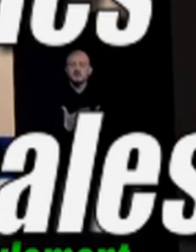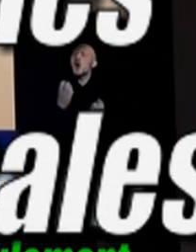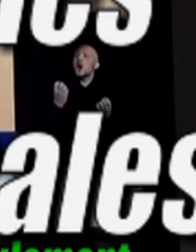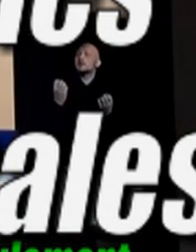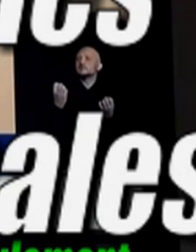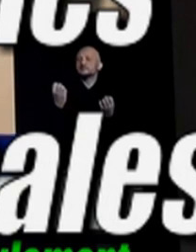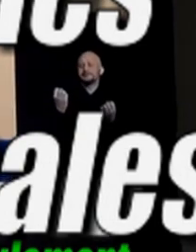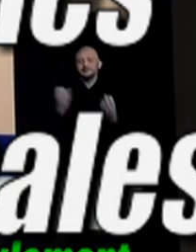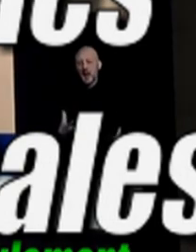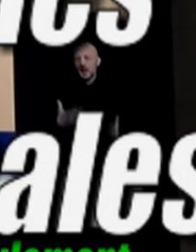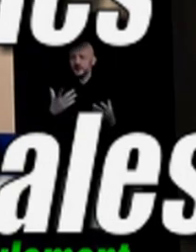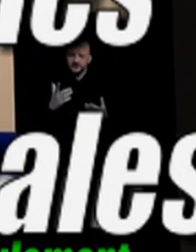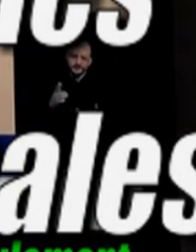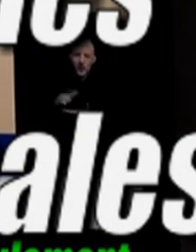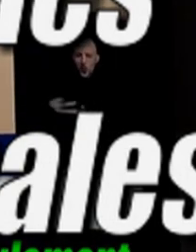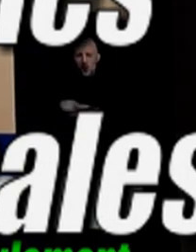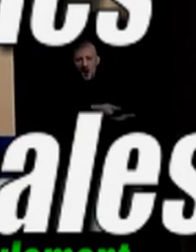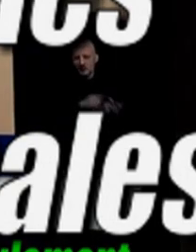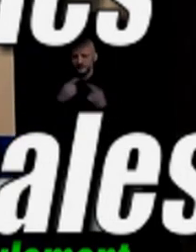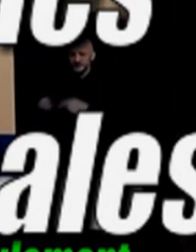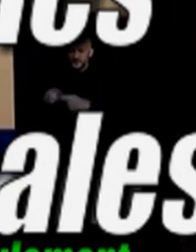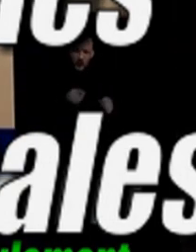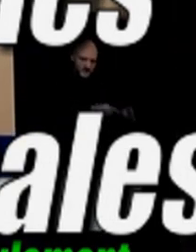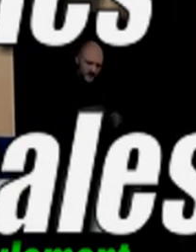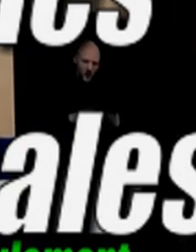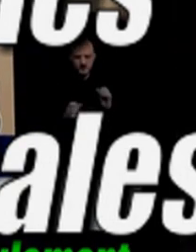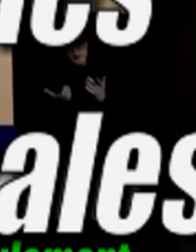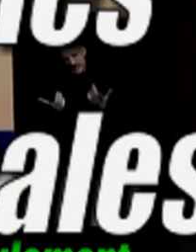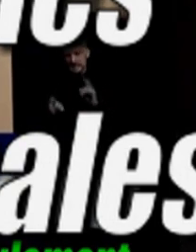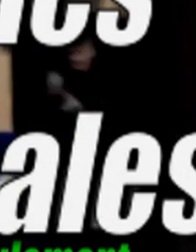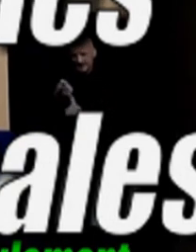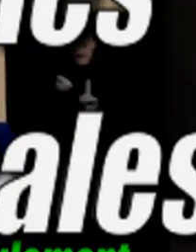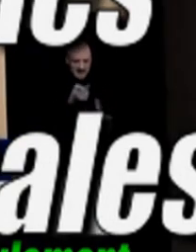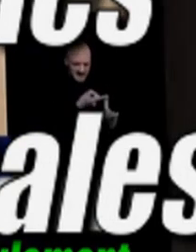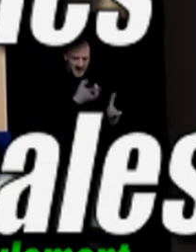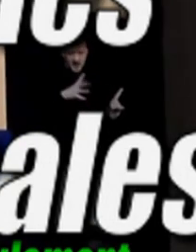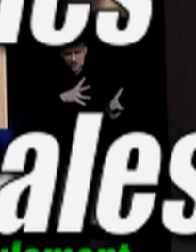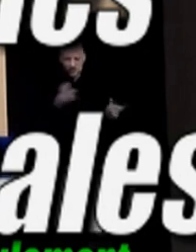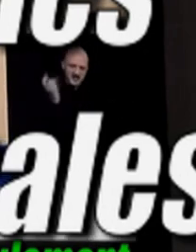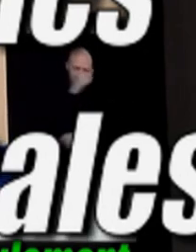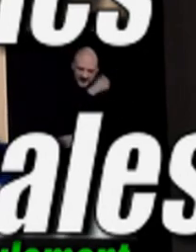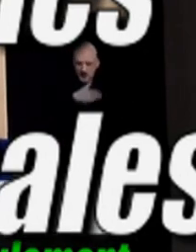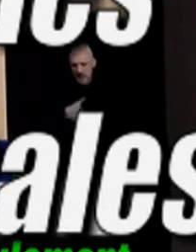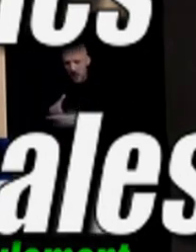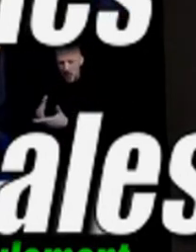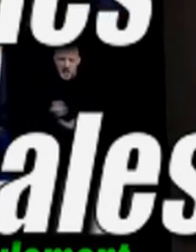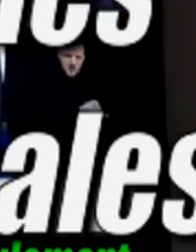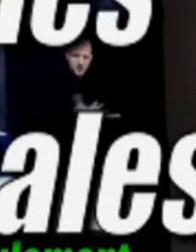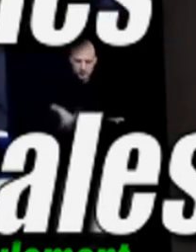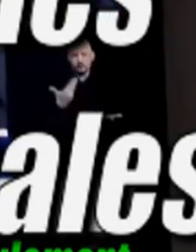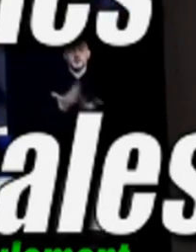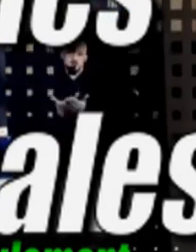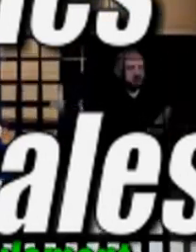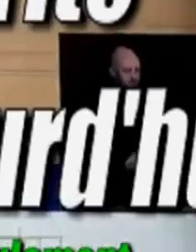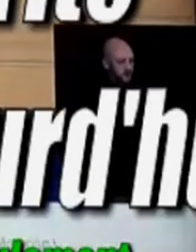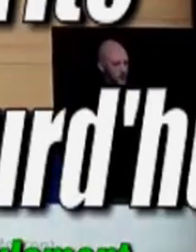il y a des situations locales qui sont plus compliquées, où on cumule des difficultés. Il que l'État soit aussi au rendez-vous de cette solidarité républicaine, je le dis là